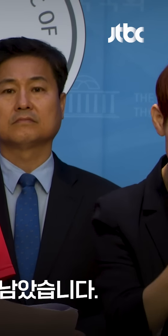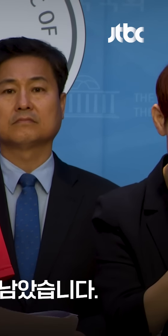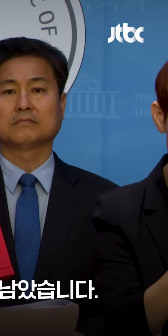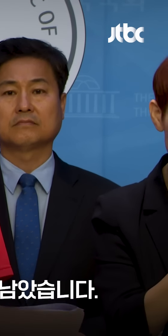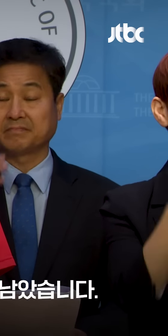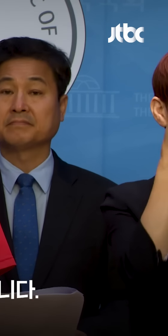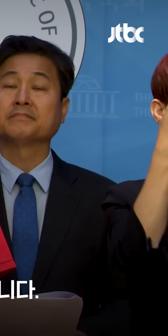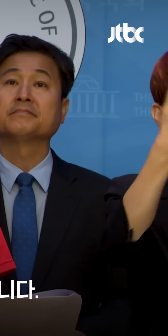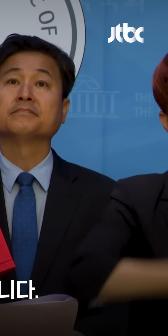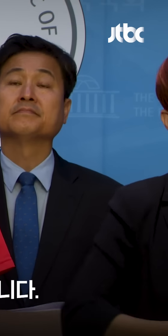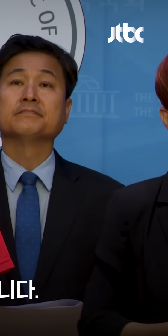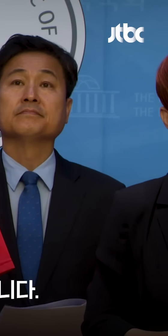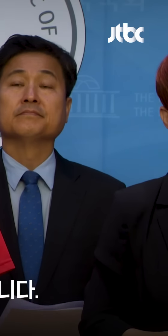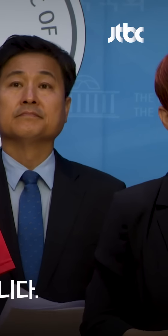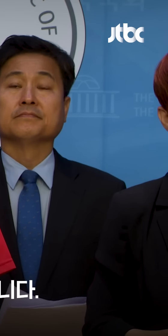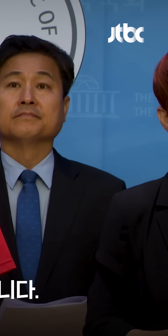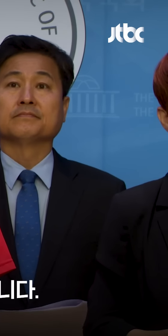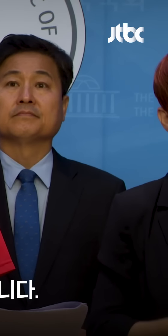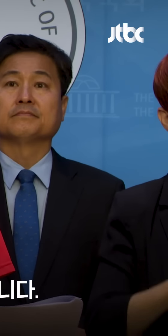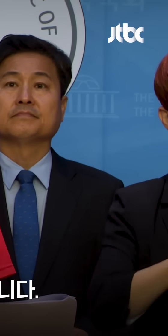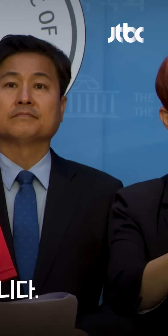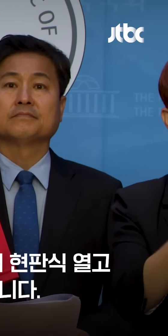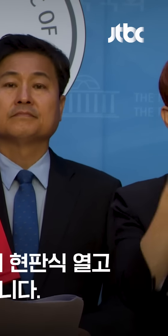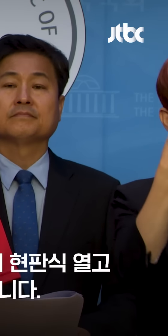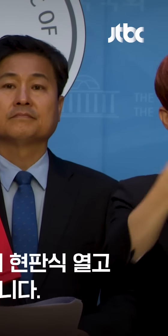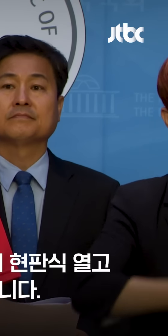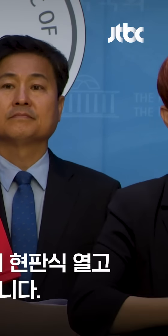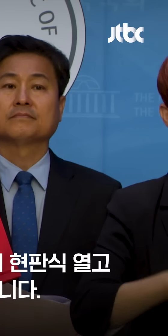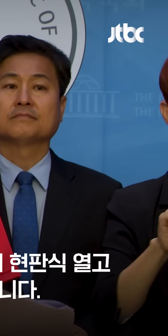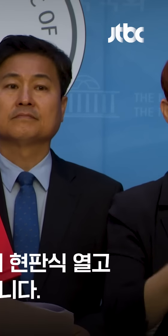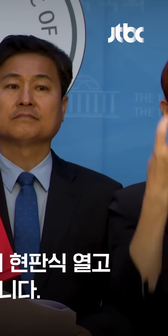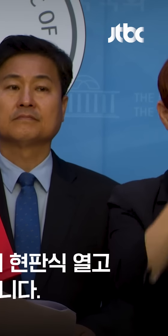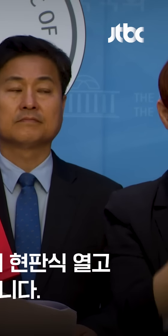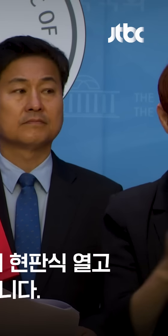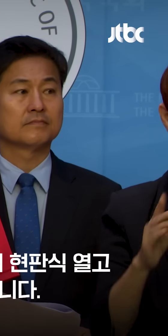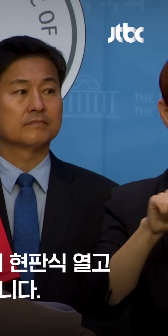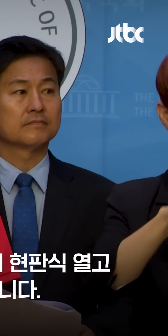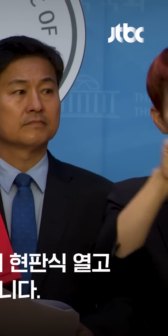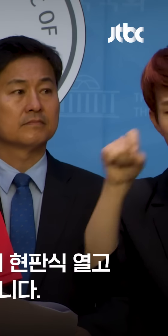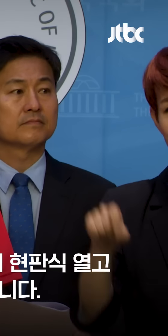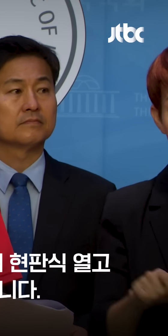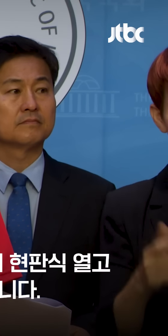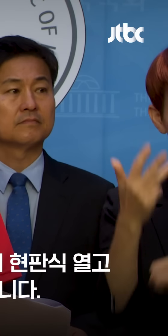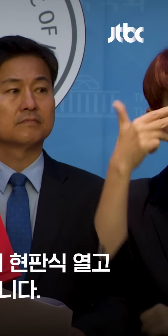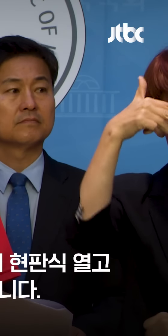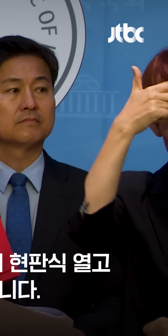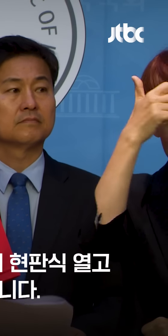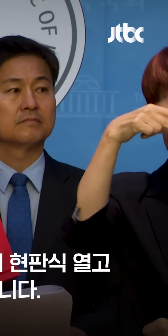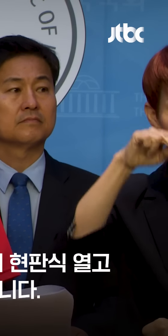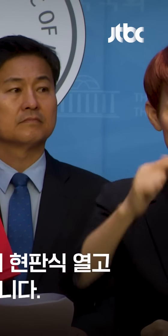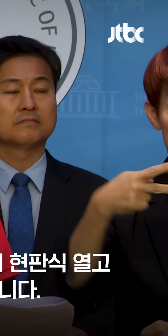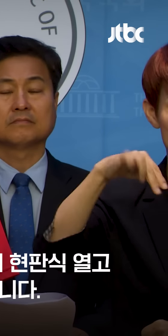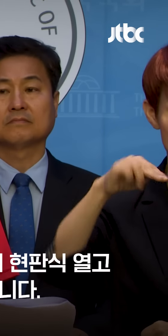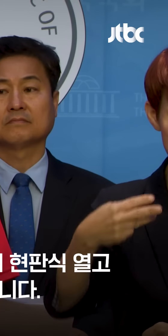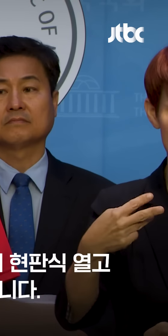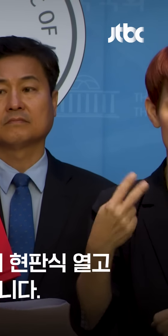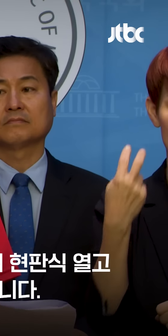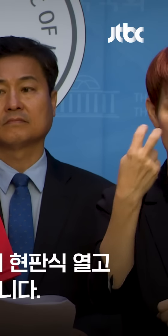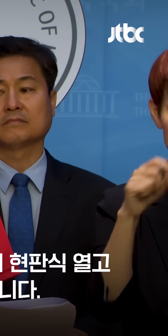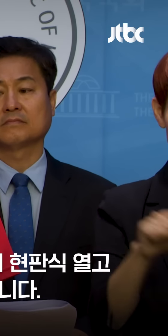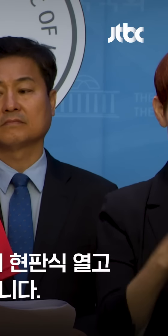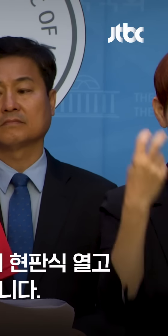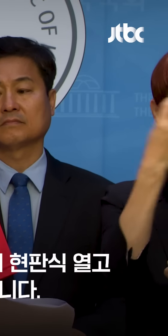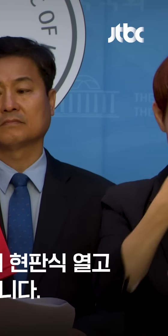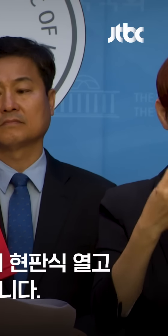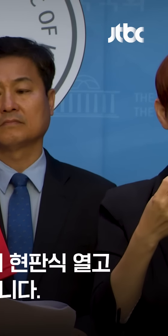3개월 남았습니다. 특검은 준비하는데도 오래 걸립니다. 과거 국정농단 최순실 특검, 특검법 통과로부터 현판식 열고